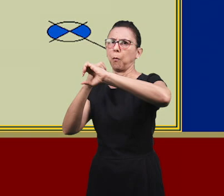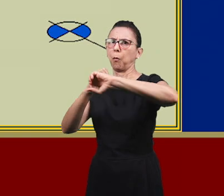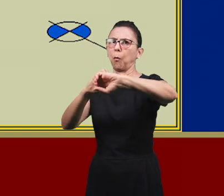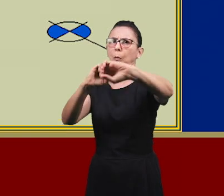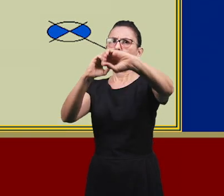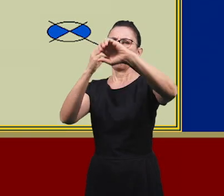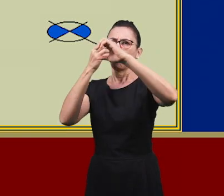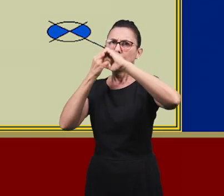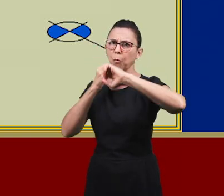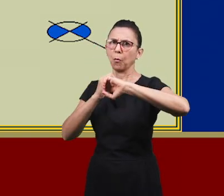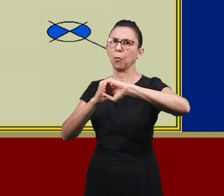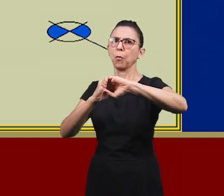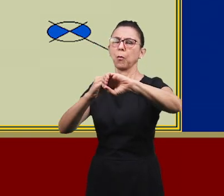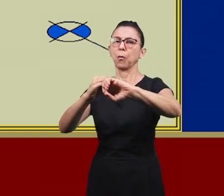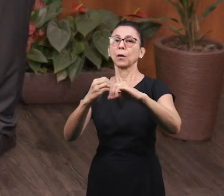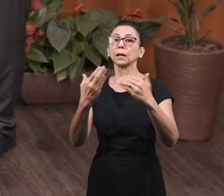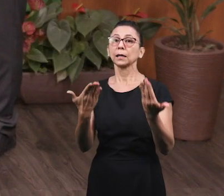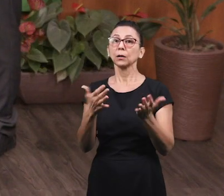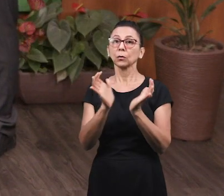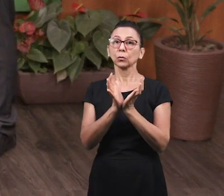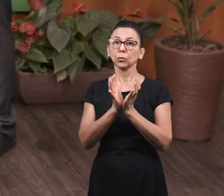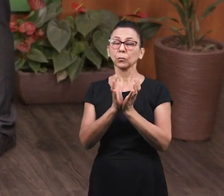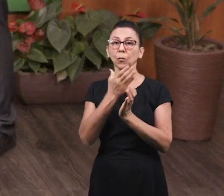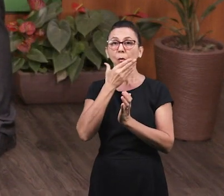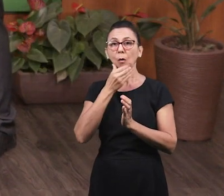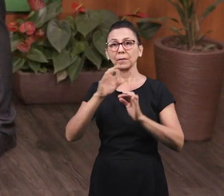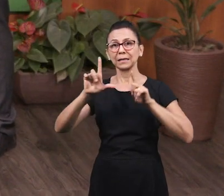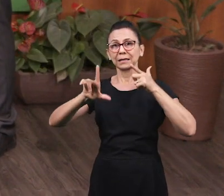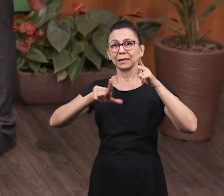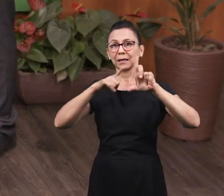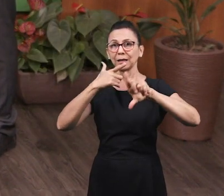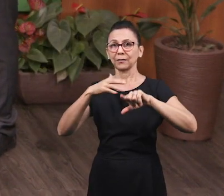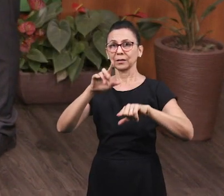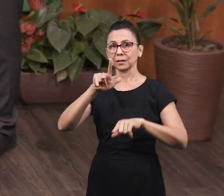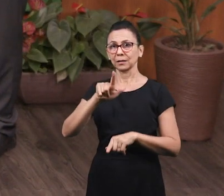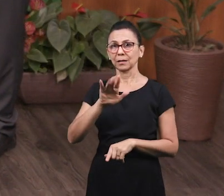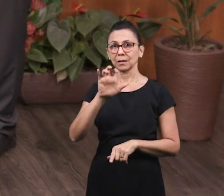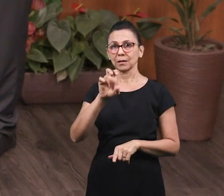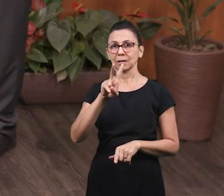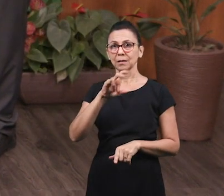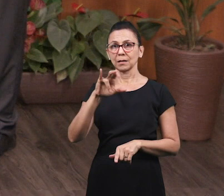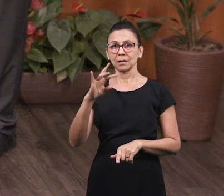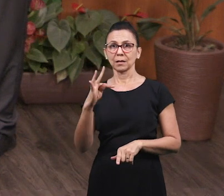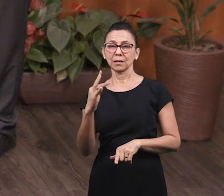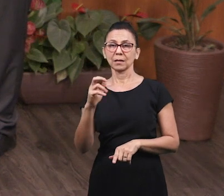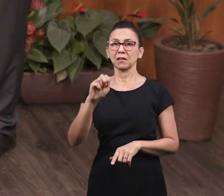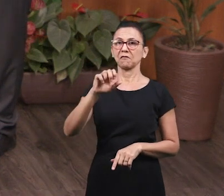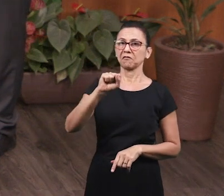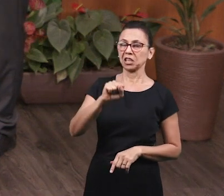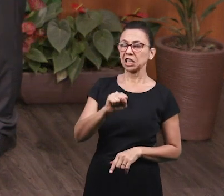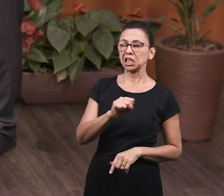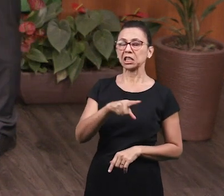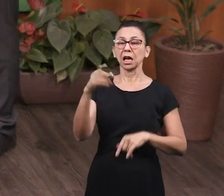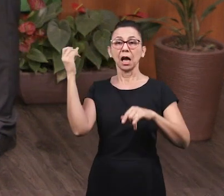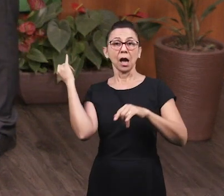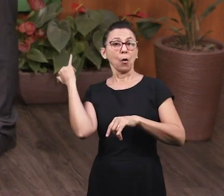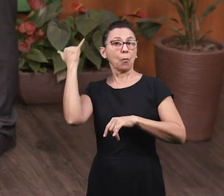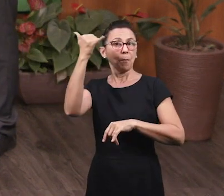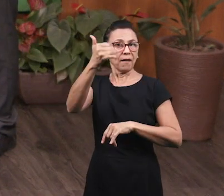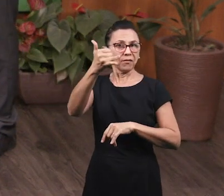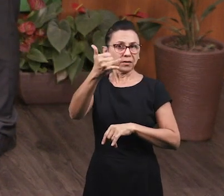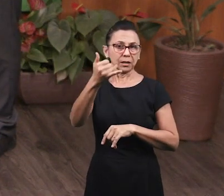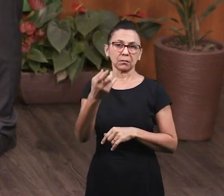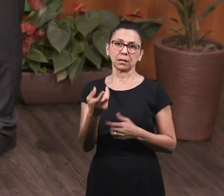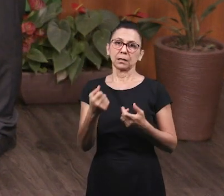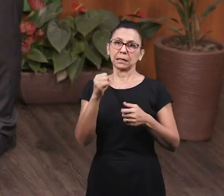Ce son était fait par les Lévites qui allaient diriger, orienter les tribus, soit pour qu'ils